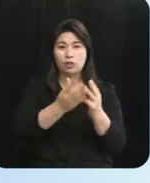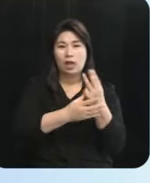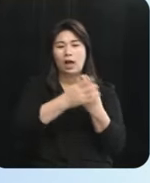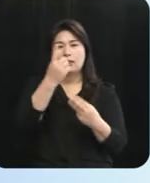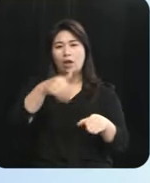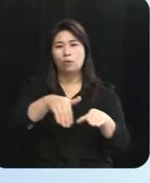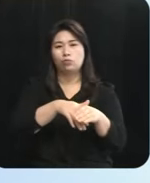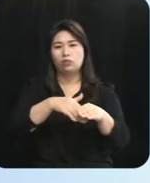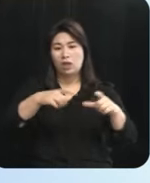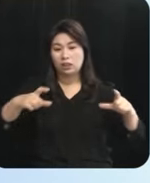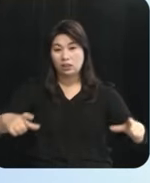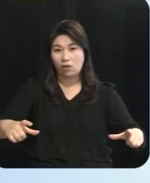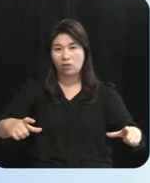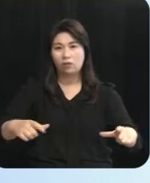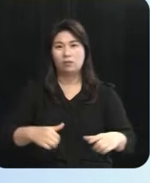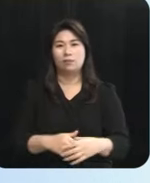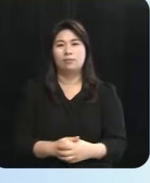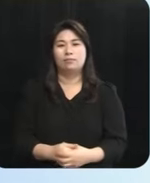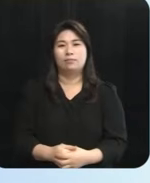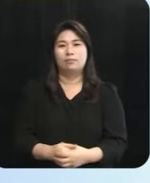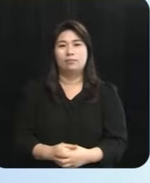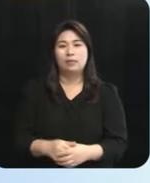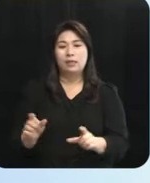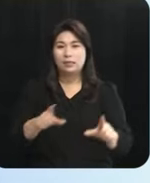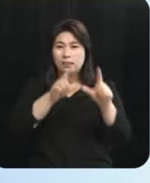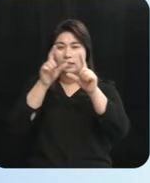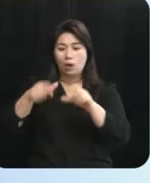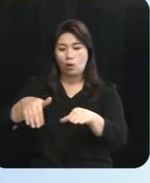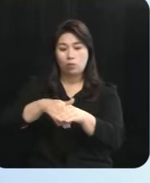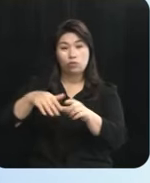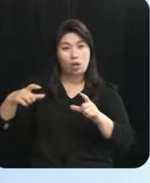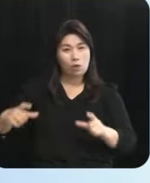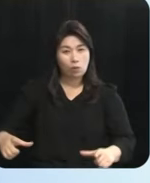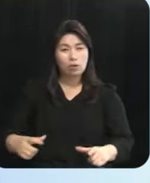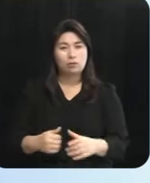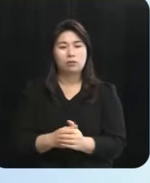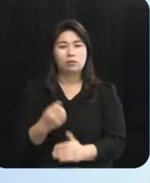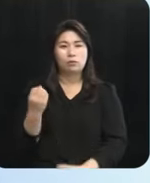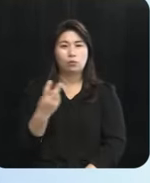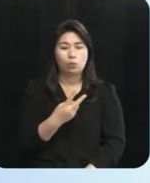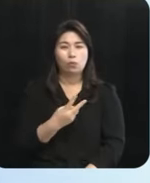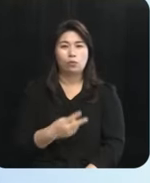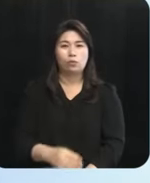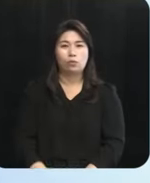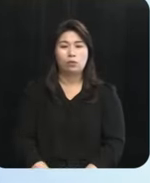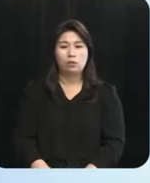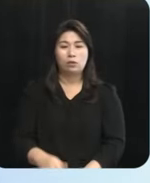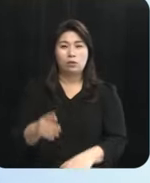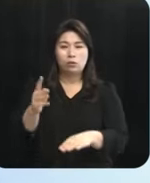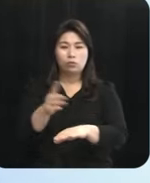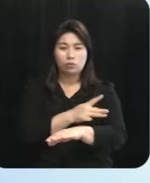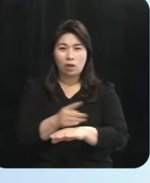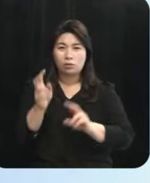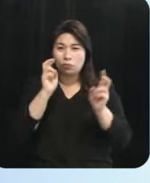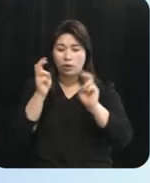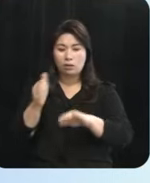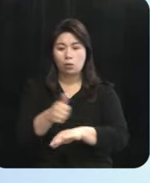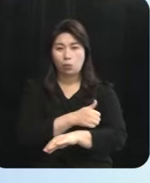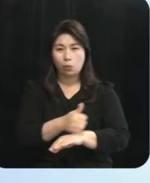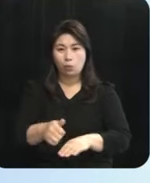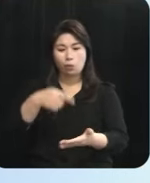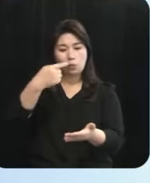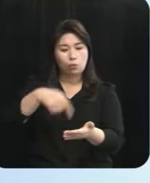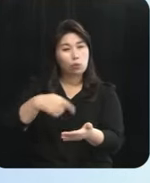문화권으로 지내왔던 점 그리고 생활 문화권 그리고 출퇴근, 교육